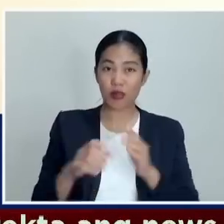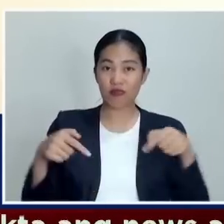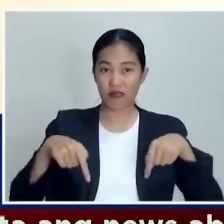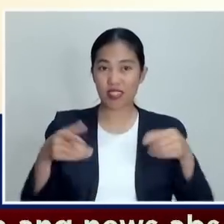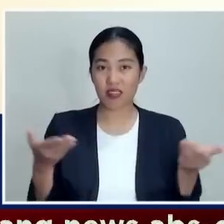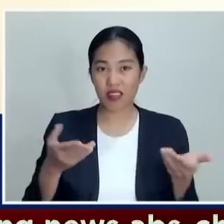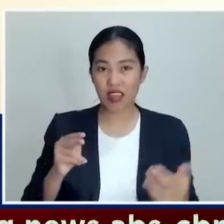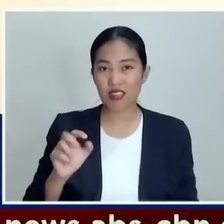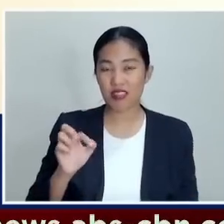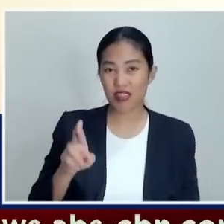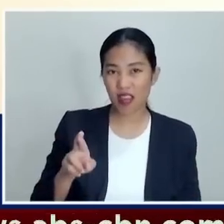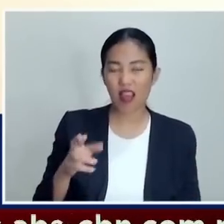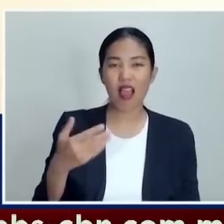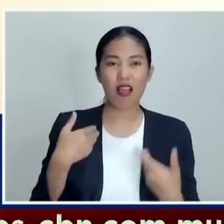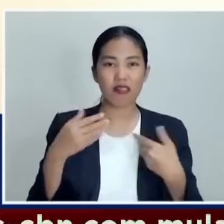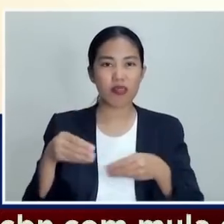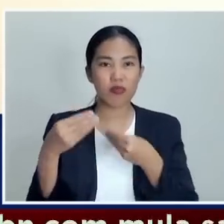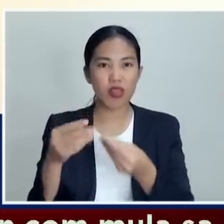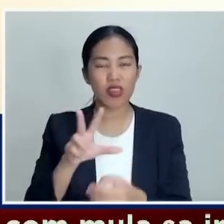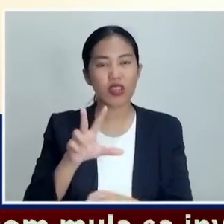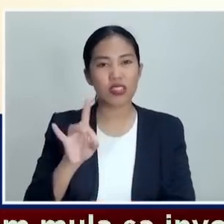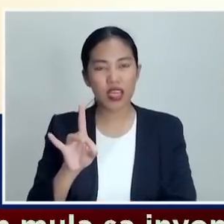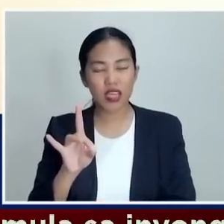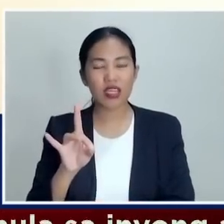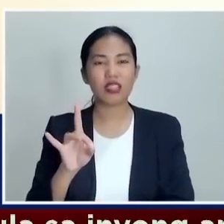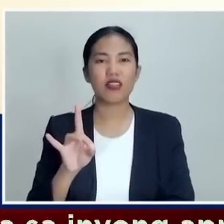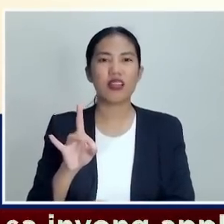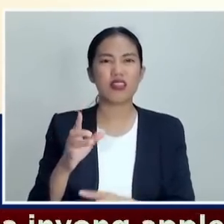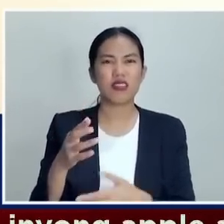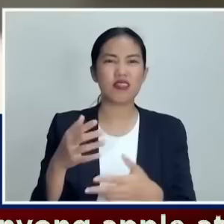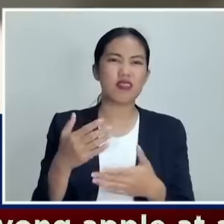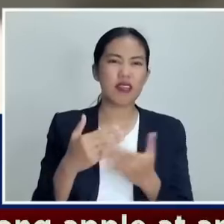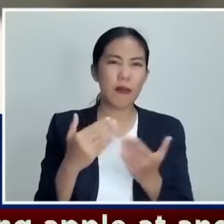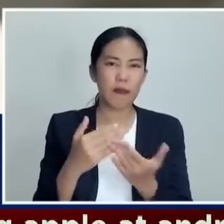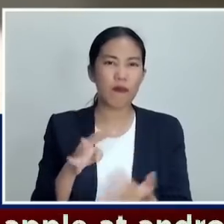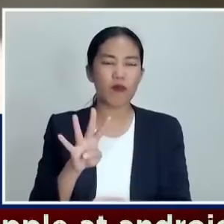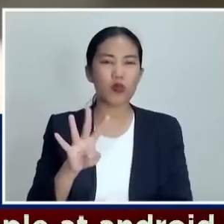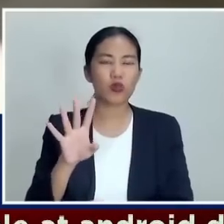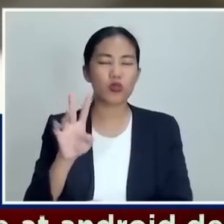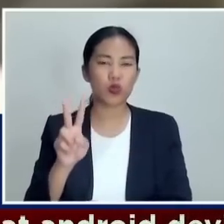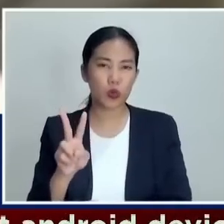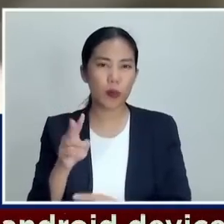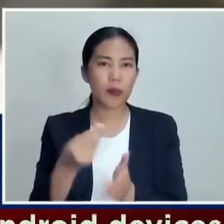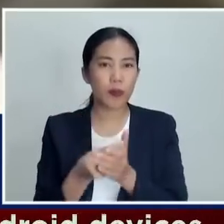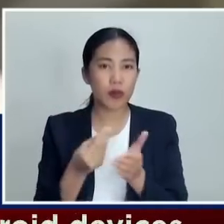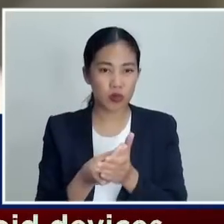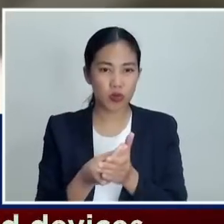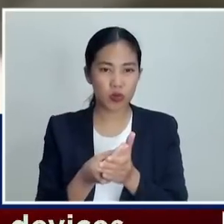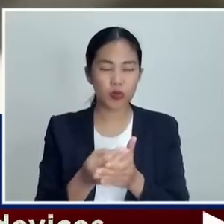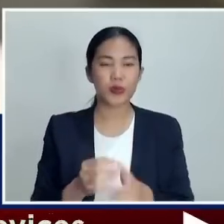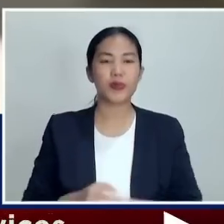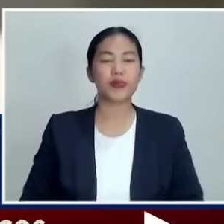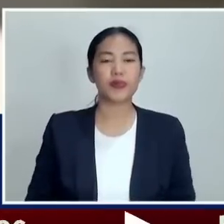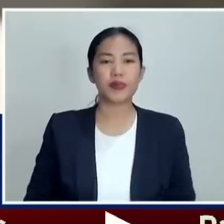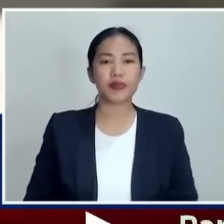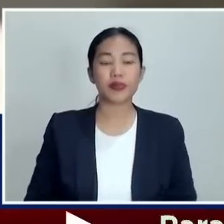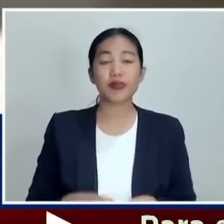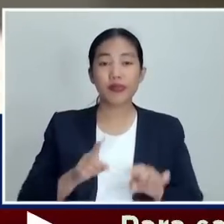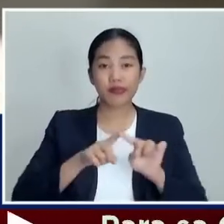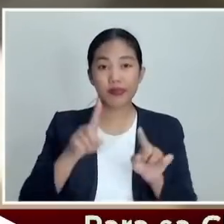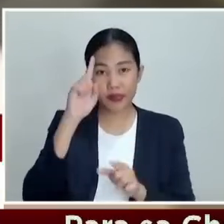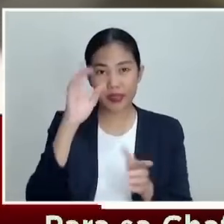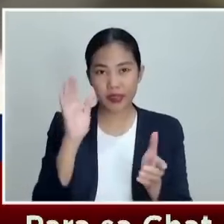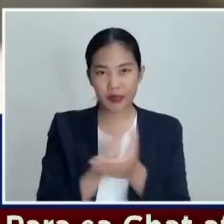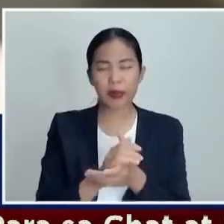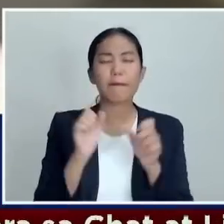pesos, may 42 pesos, yun based dun sa kanilang procurement dyan. Naniniwala naman silang posibleng maibaba ang presyo